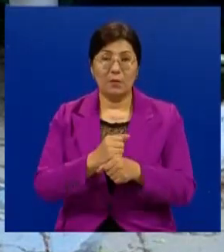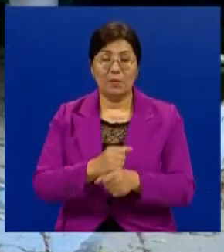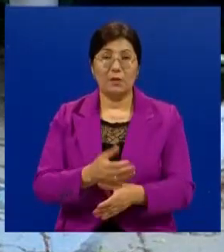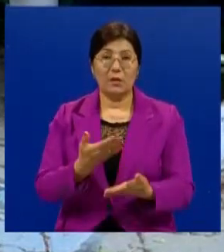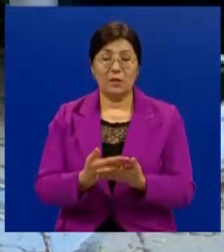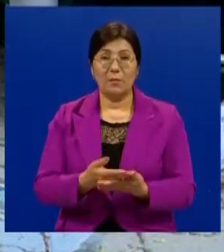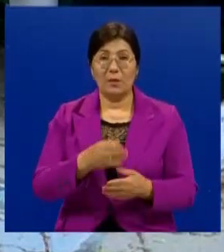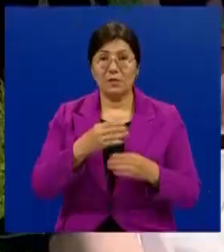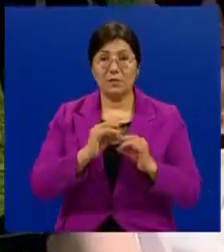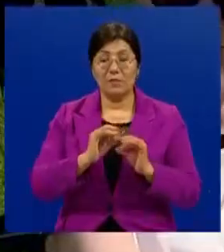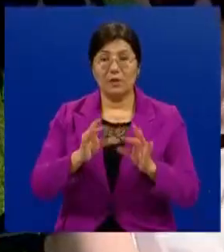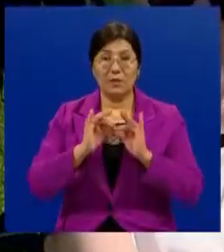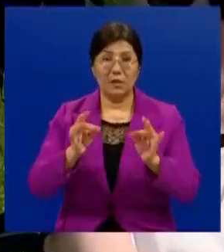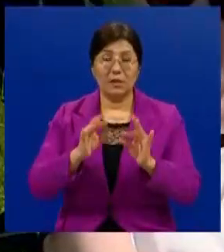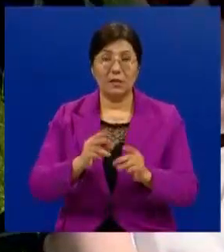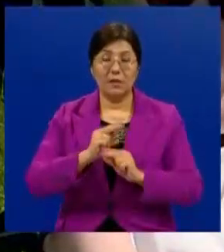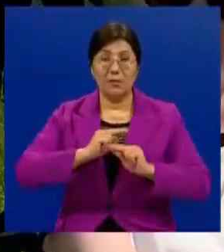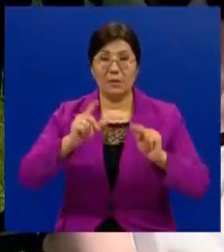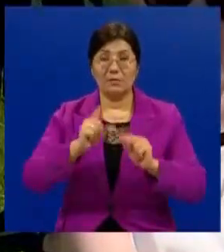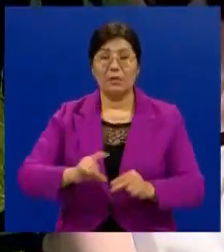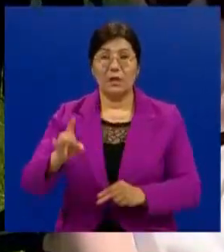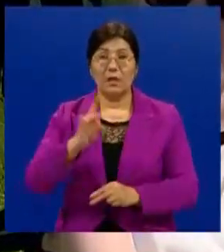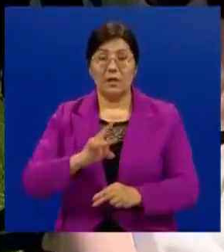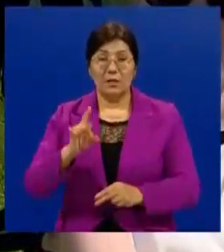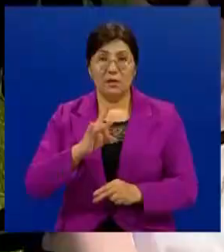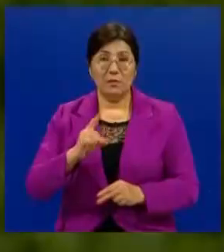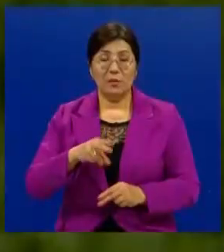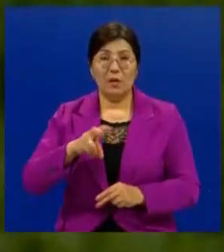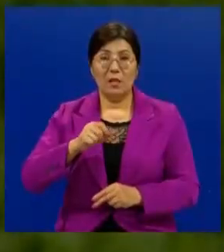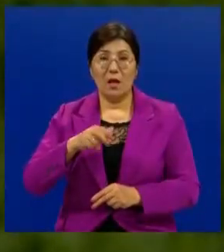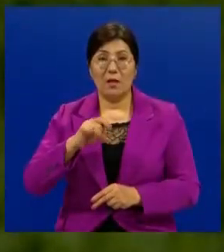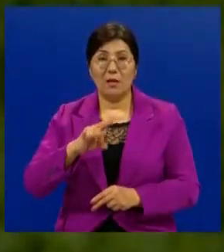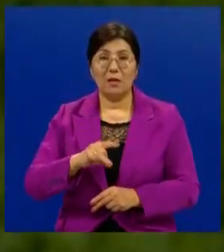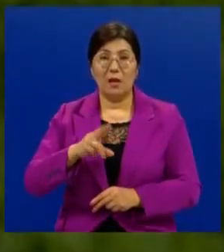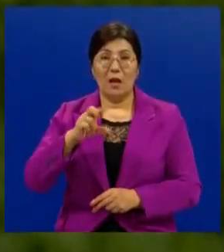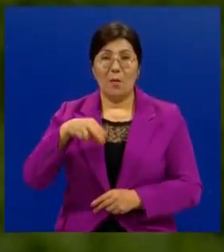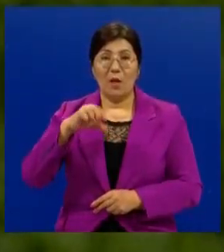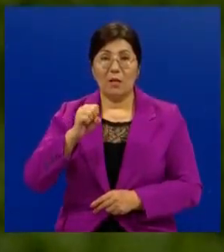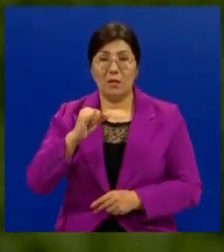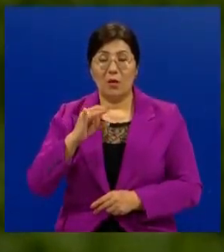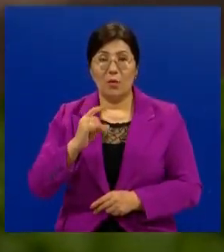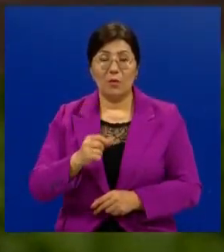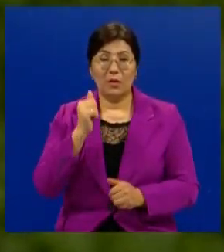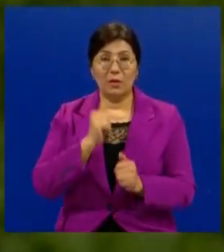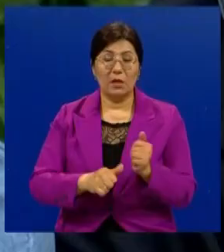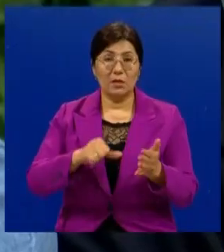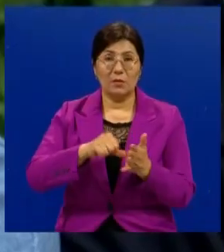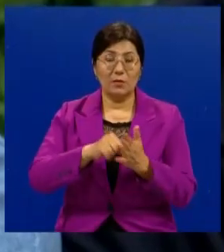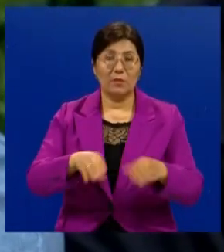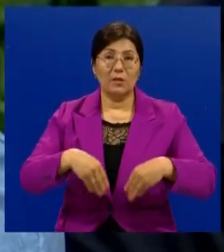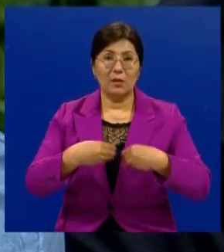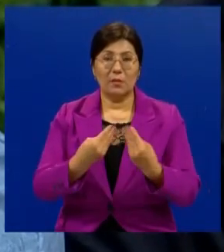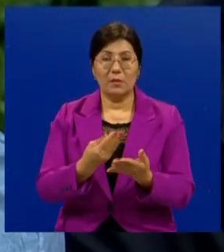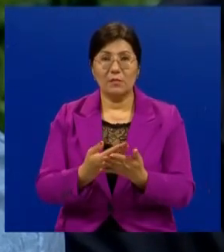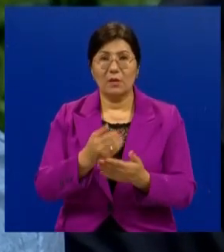отдыха поделились также педагоги, организаторы Республиканского учебно-оздоровительного центра «Балдаурен». Каждому участнику семинара были предложены